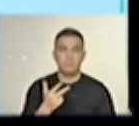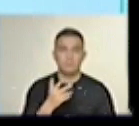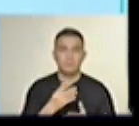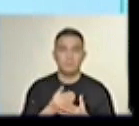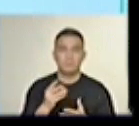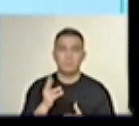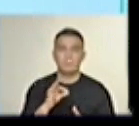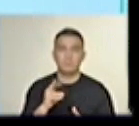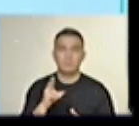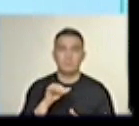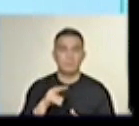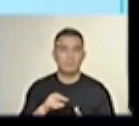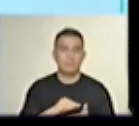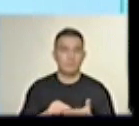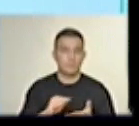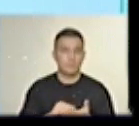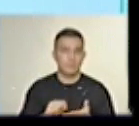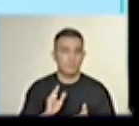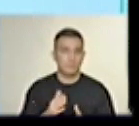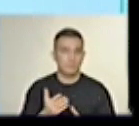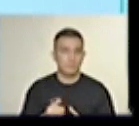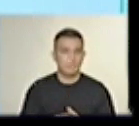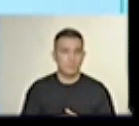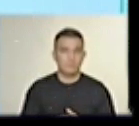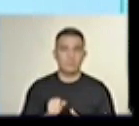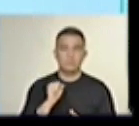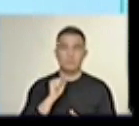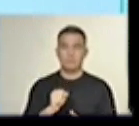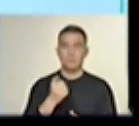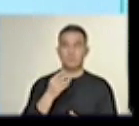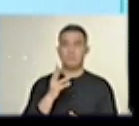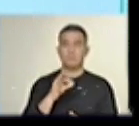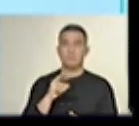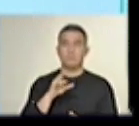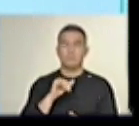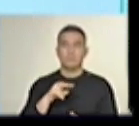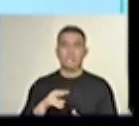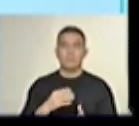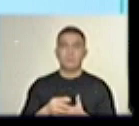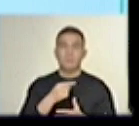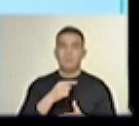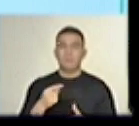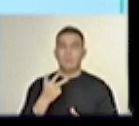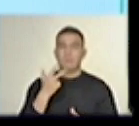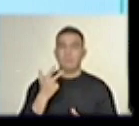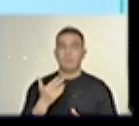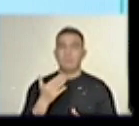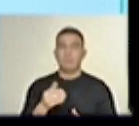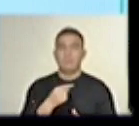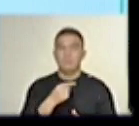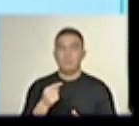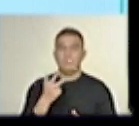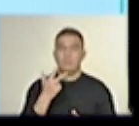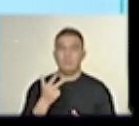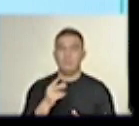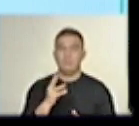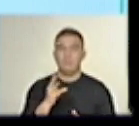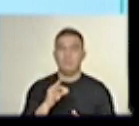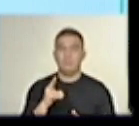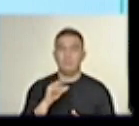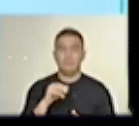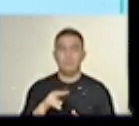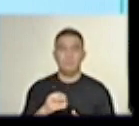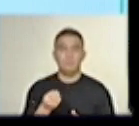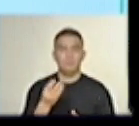modulini yozamiz. Demak, A ning moduli teng -3 ning moduli. -3 ning moduli nechiga